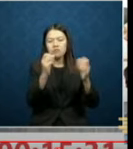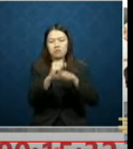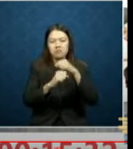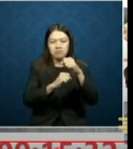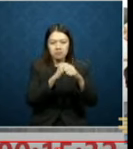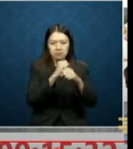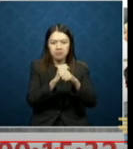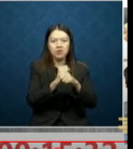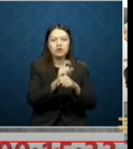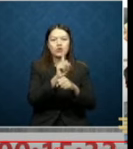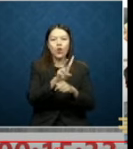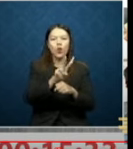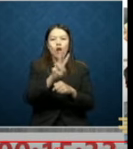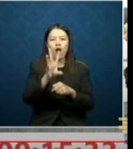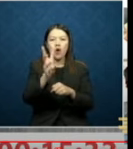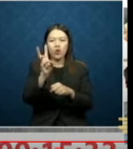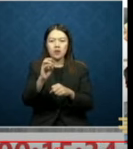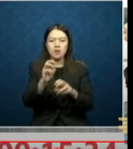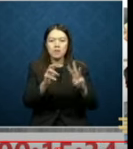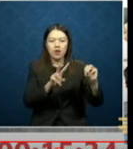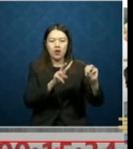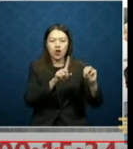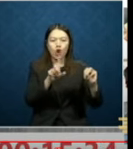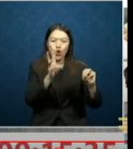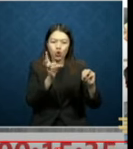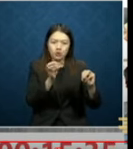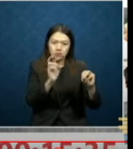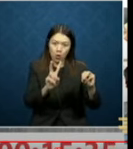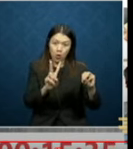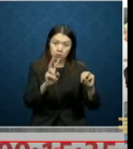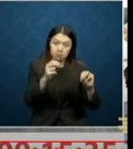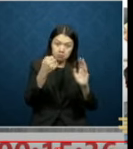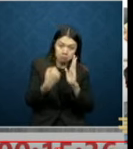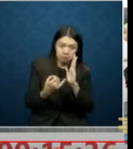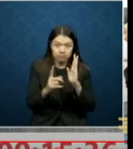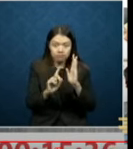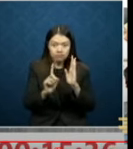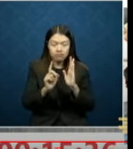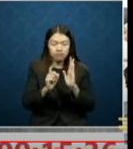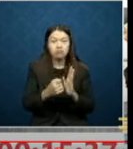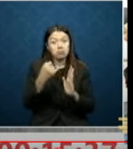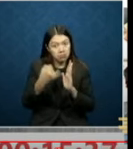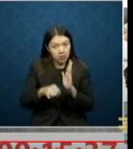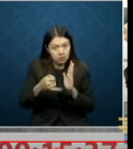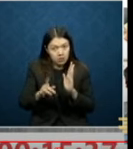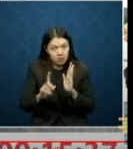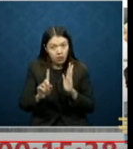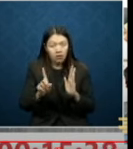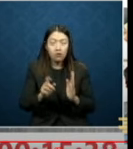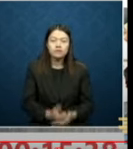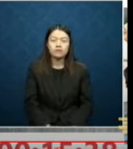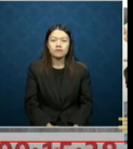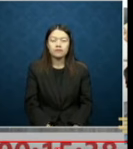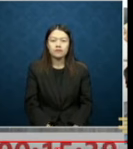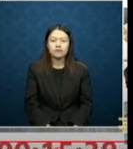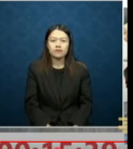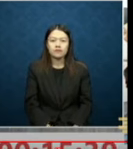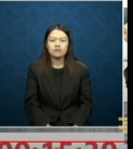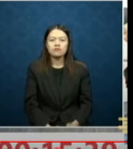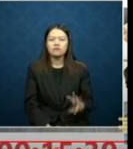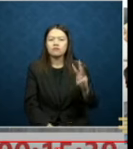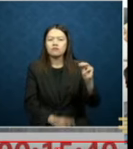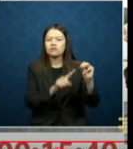ช 2560 มาตรา 162 หรือไม่ผิดหรือไม่ซึ่งมาตร